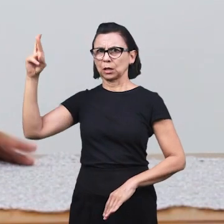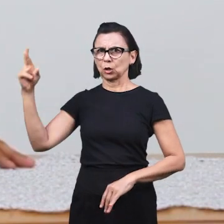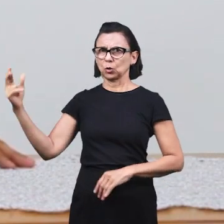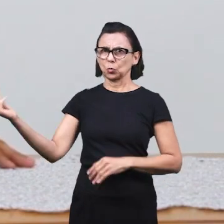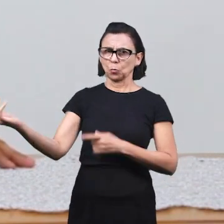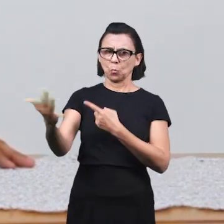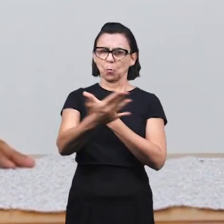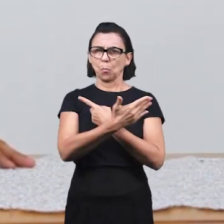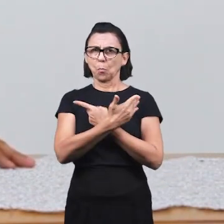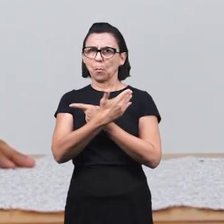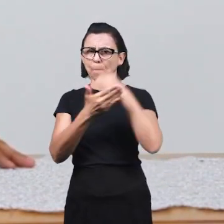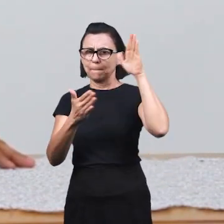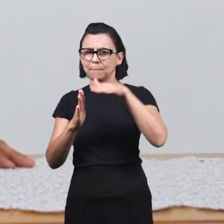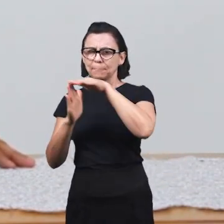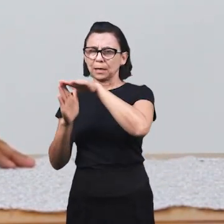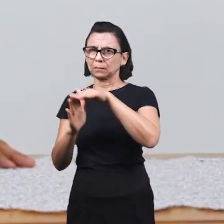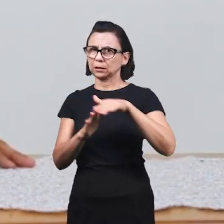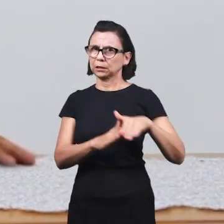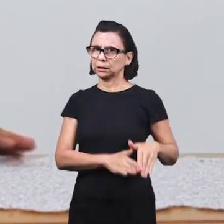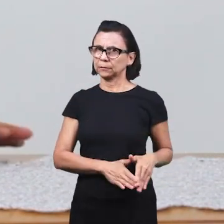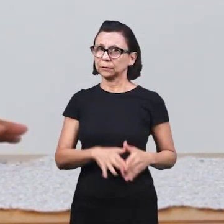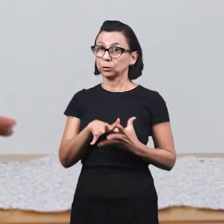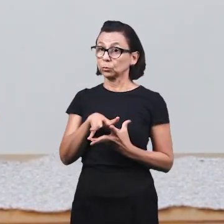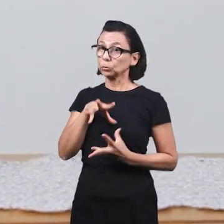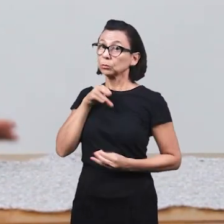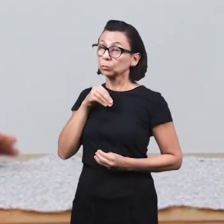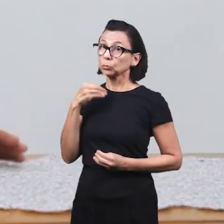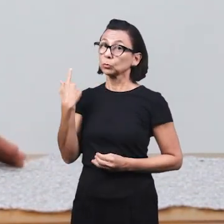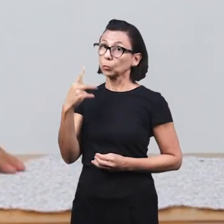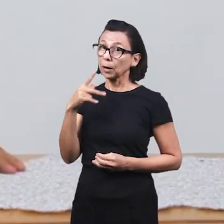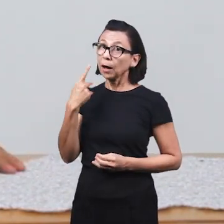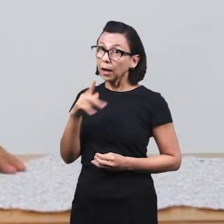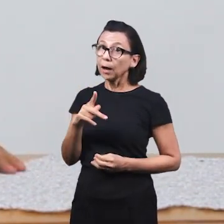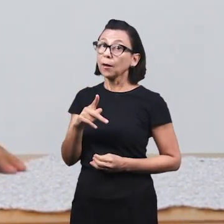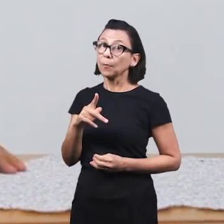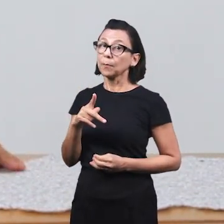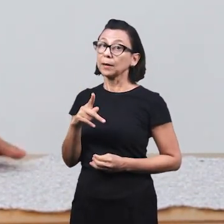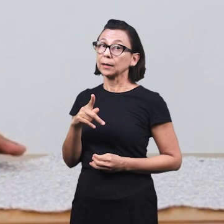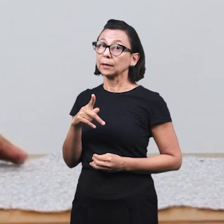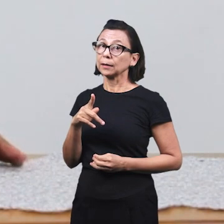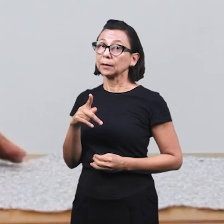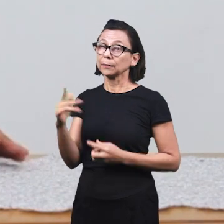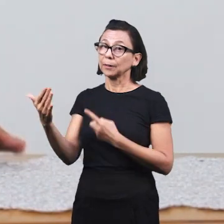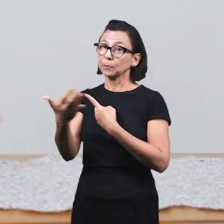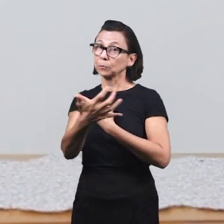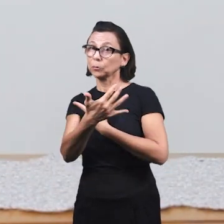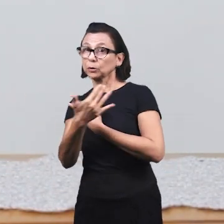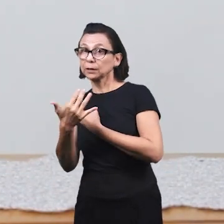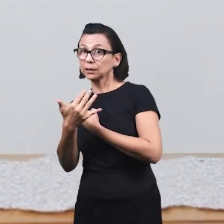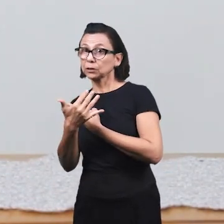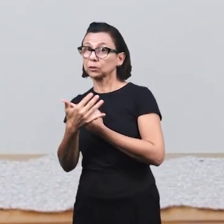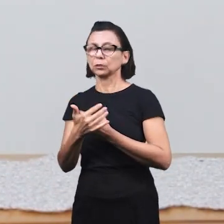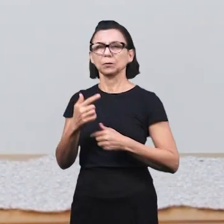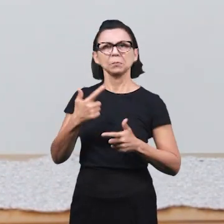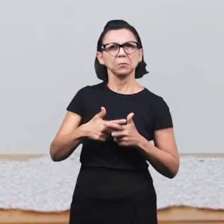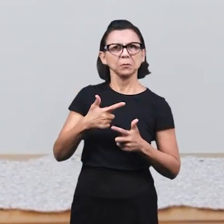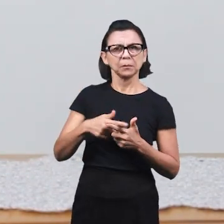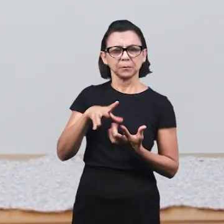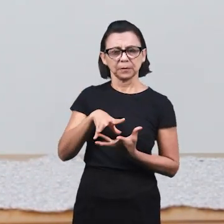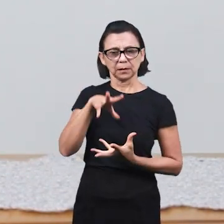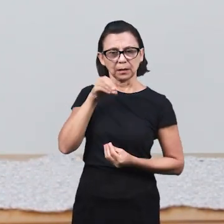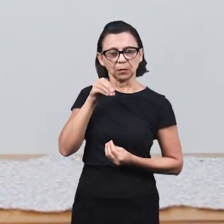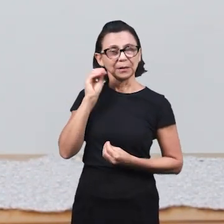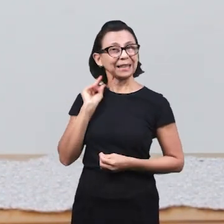жизнь. Слово Божье говорит, Господь будет охранять тебя, выхождение твое и вхождение твое. Он